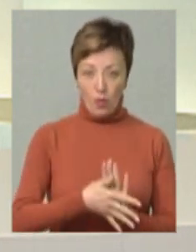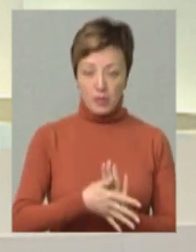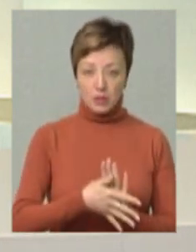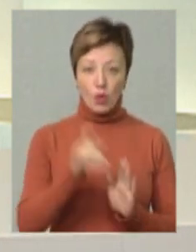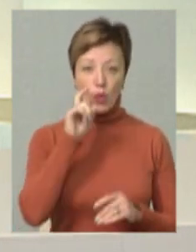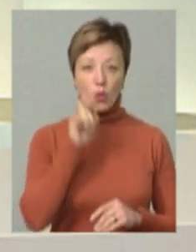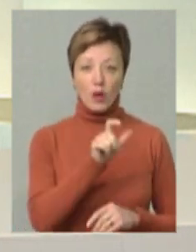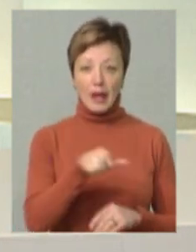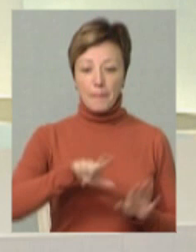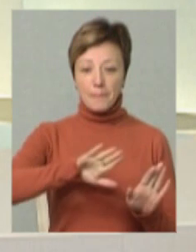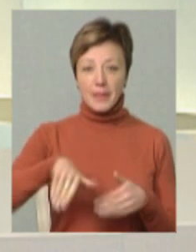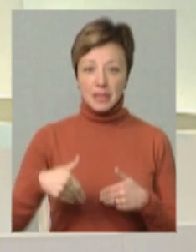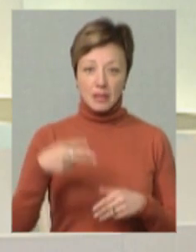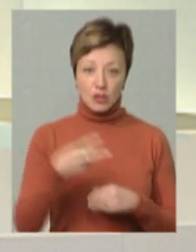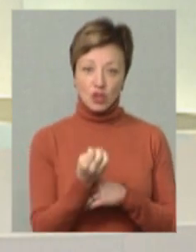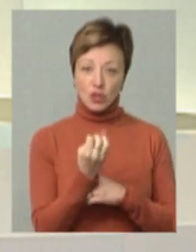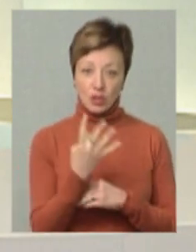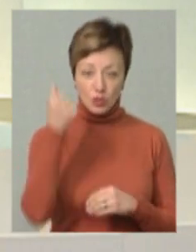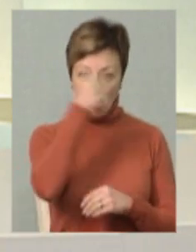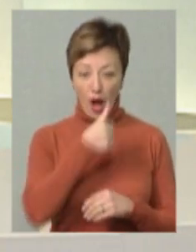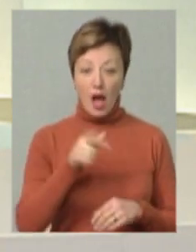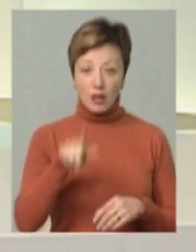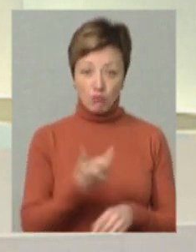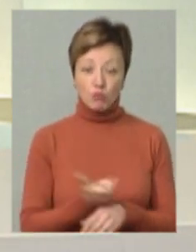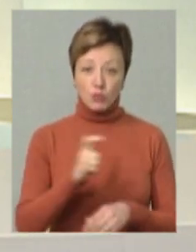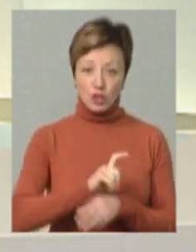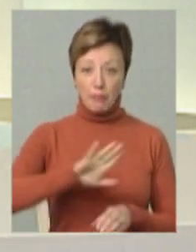Свідомість українців після 2014 року, а тим паче після